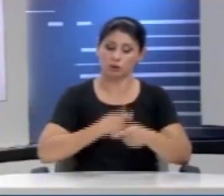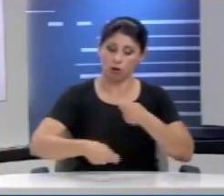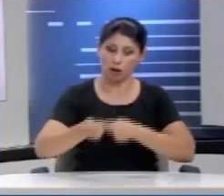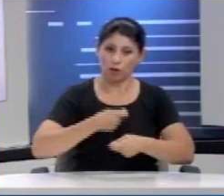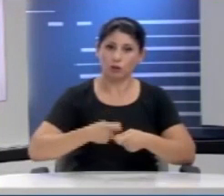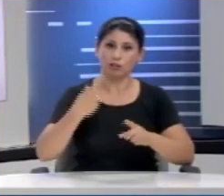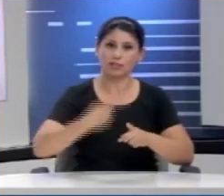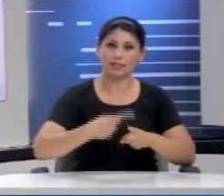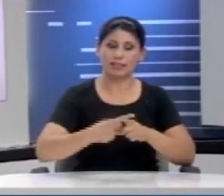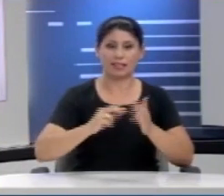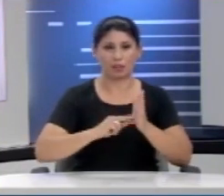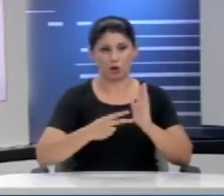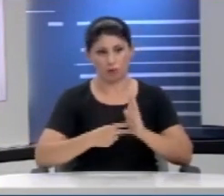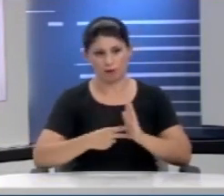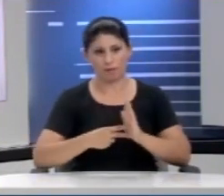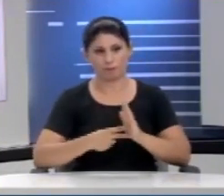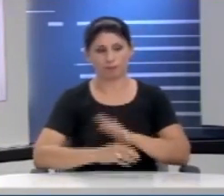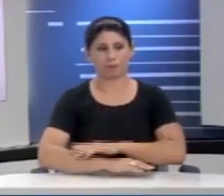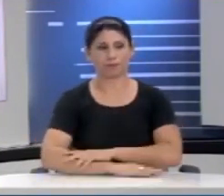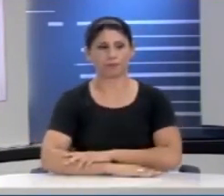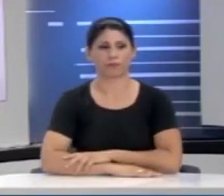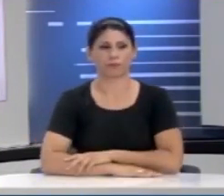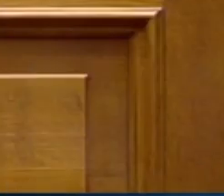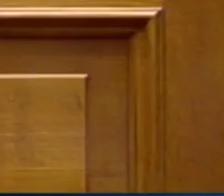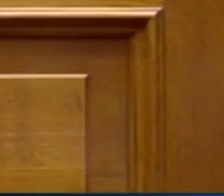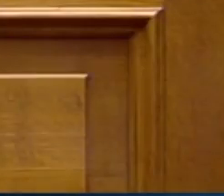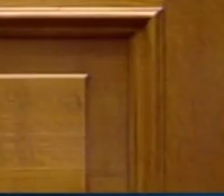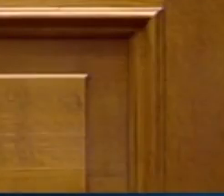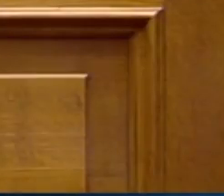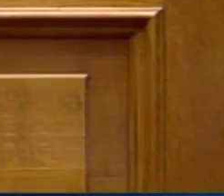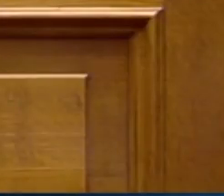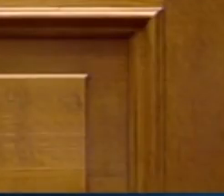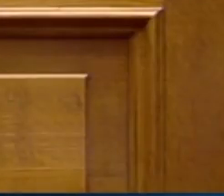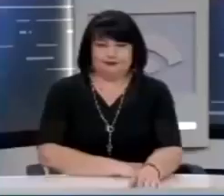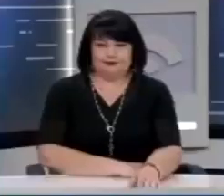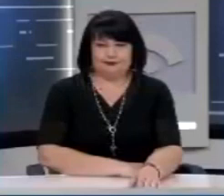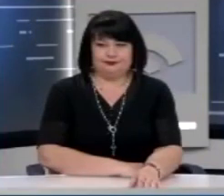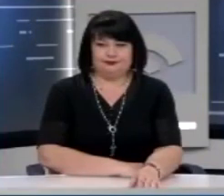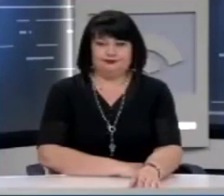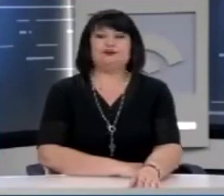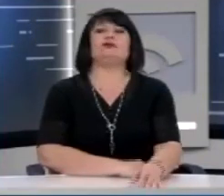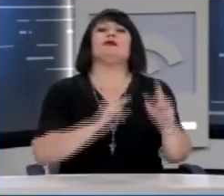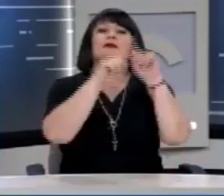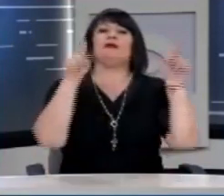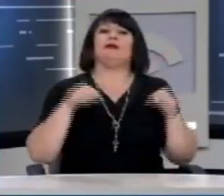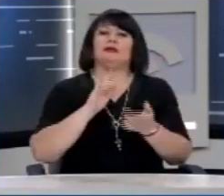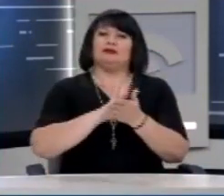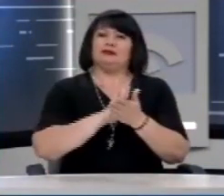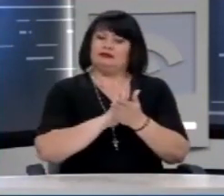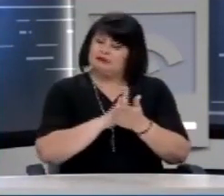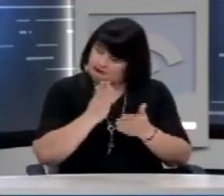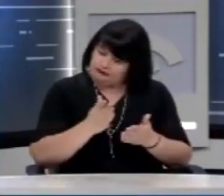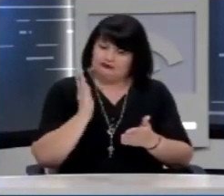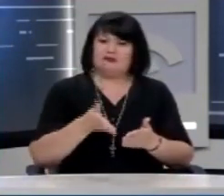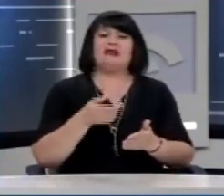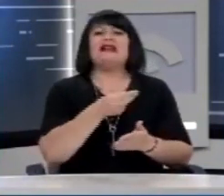αγορών στην ελληνική οικονομία. Συμφωνούμε μαζί σας. Η έκδοση που κάνατε αποτελεί πραγματικά ψήφο